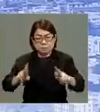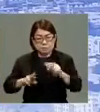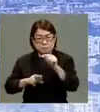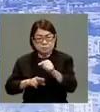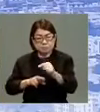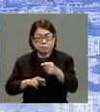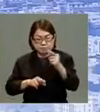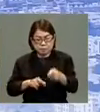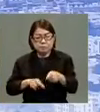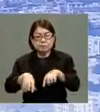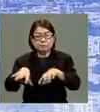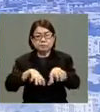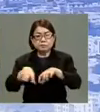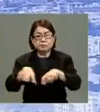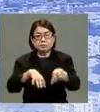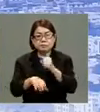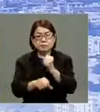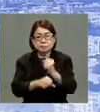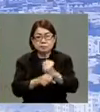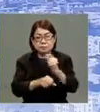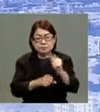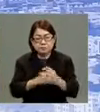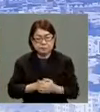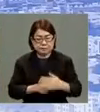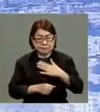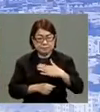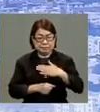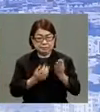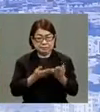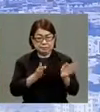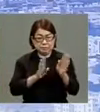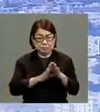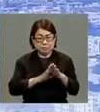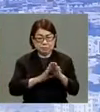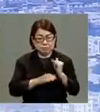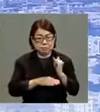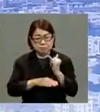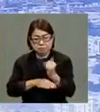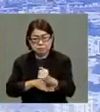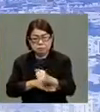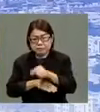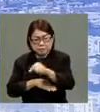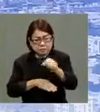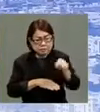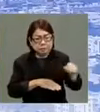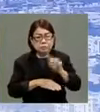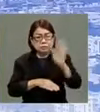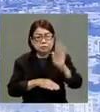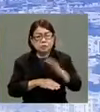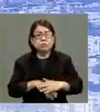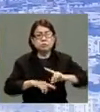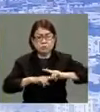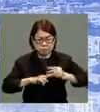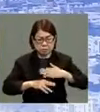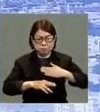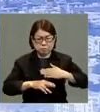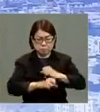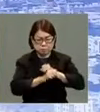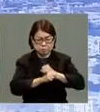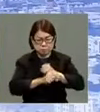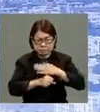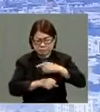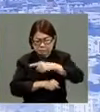ต้องจัดบริการตรงนี้ครับผู้ใช้บริการไม่ต้องจัดบริการไม่ต้องไปเป็นห่วงครับห่วงตัวเองกับห่วงผู้รอบข้